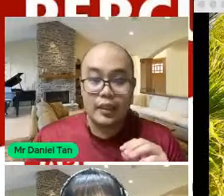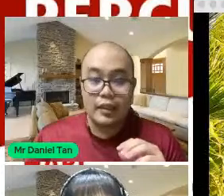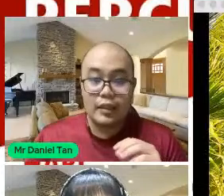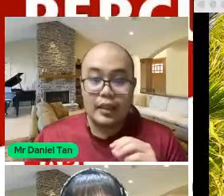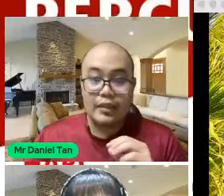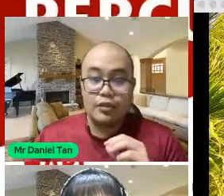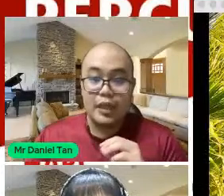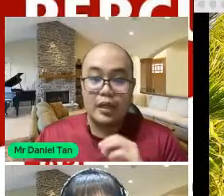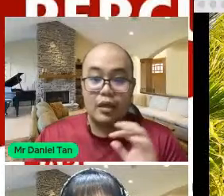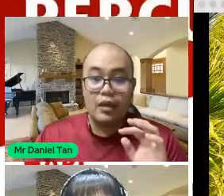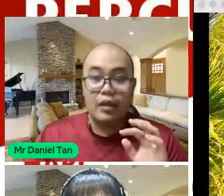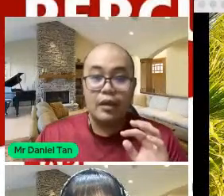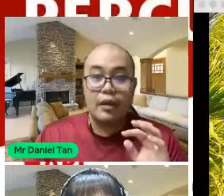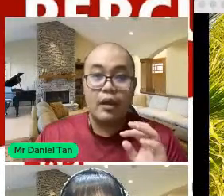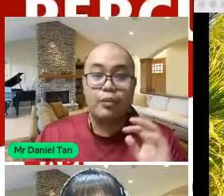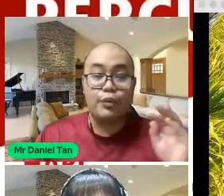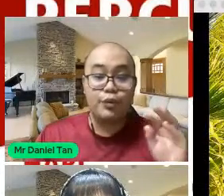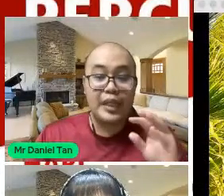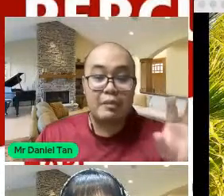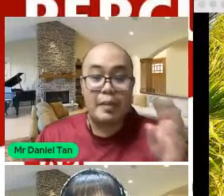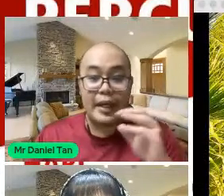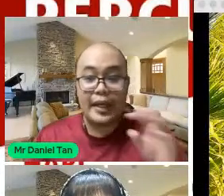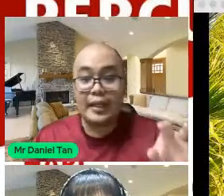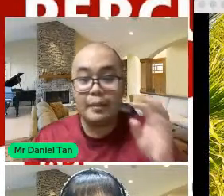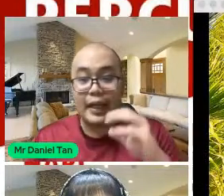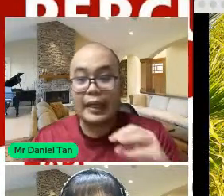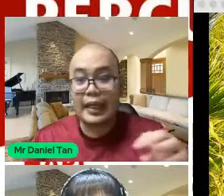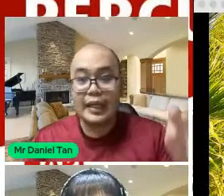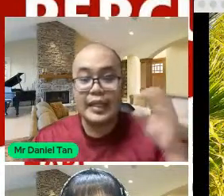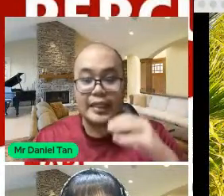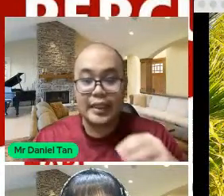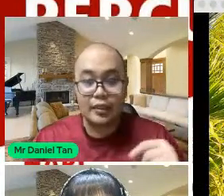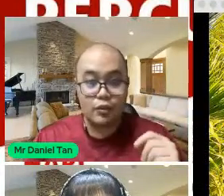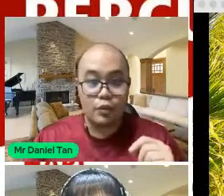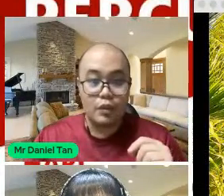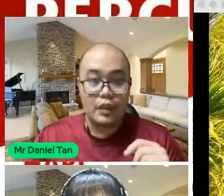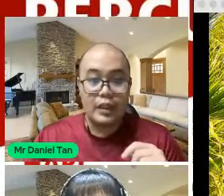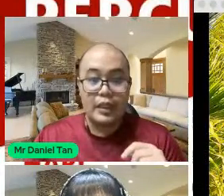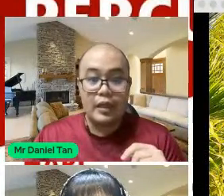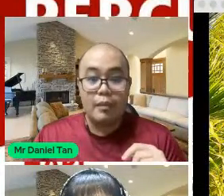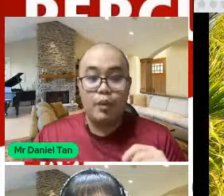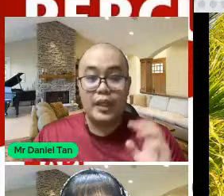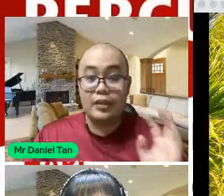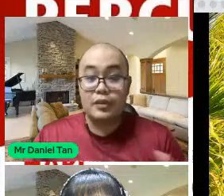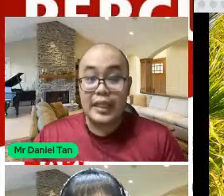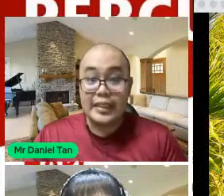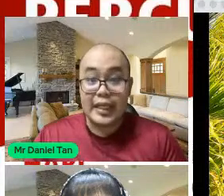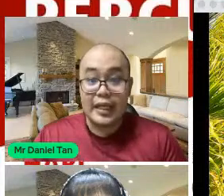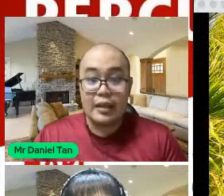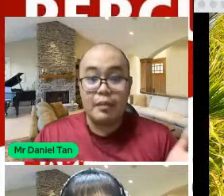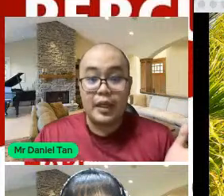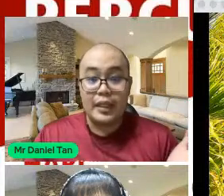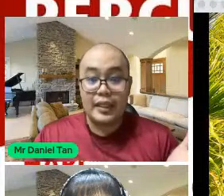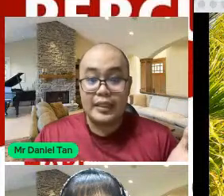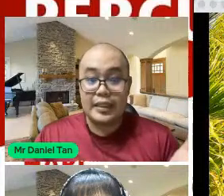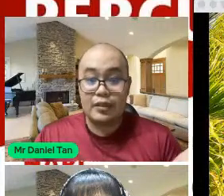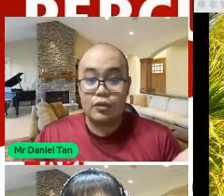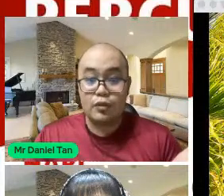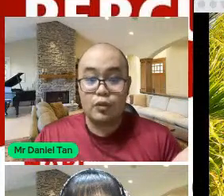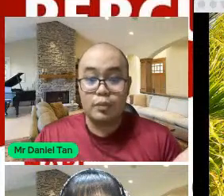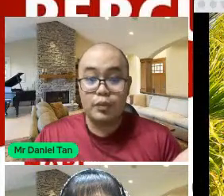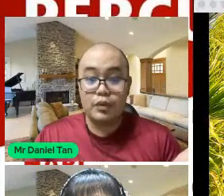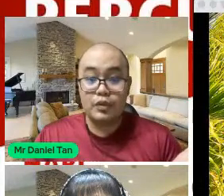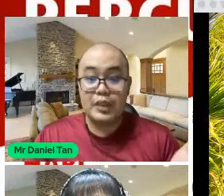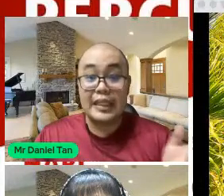Subhanallah dan juga burung yang memakan bangkai Gajah itu bukan itu saja mayat